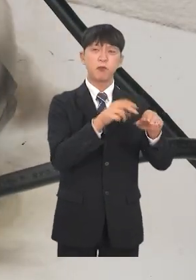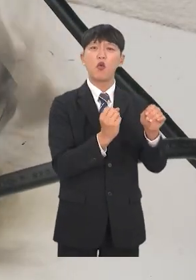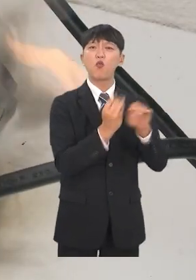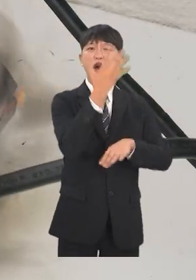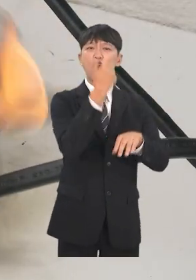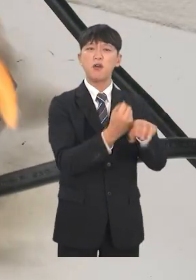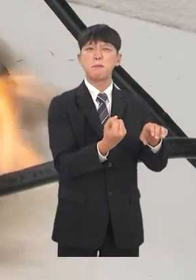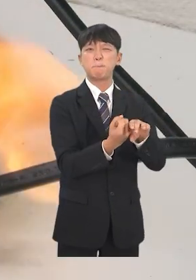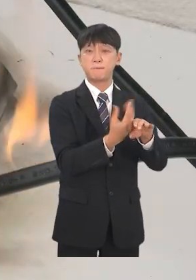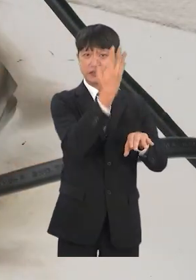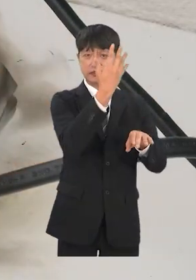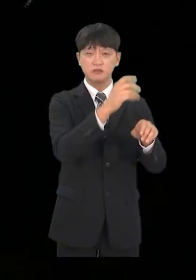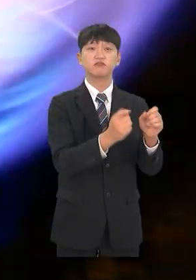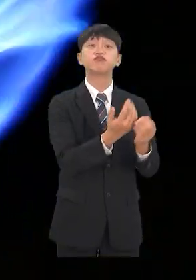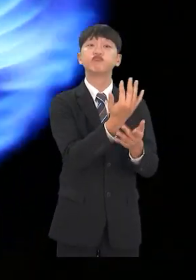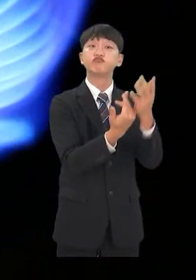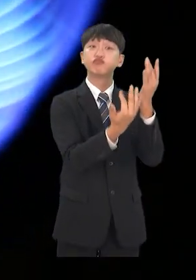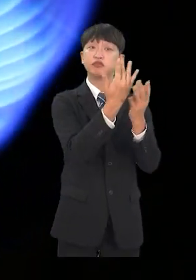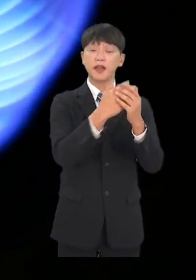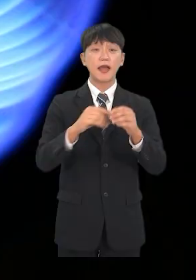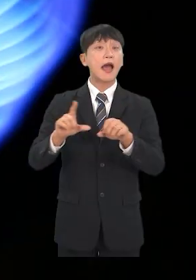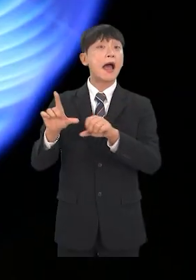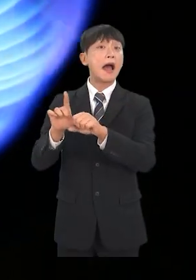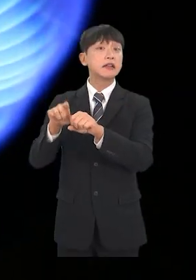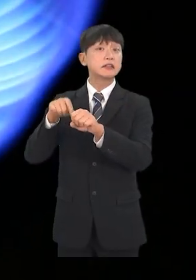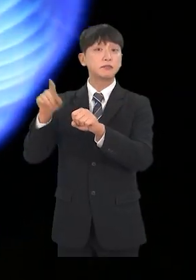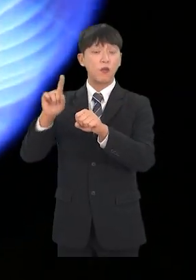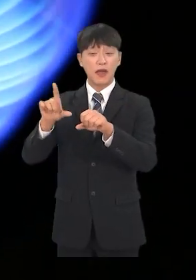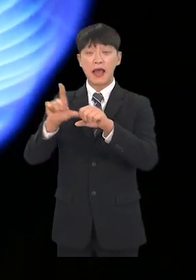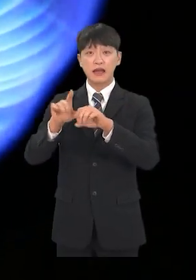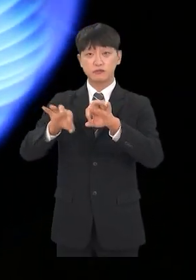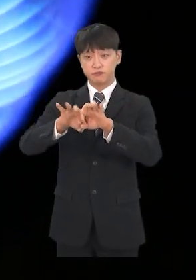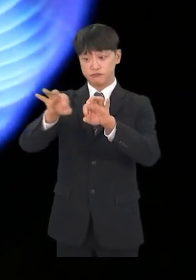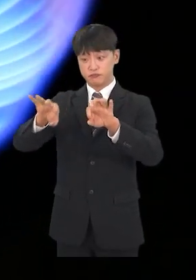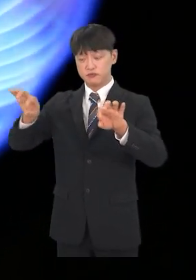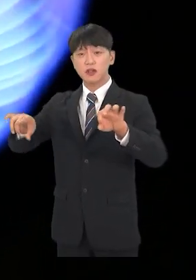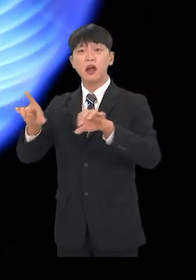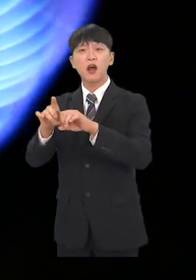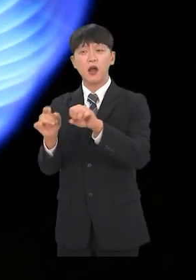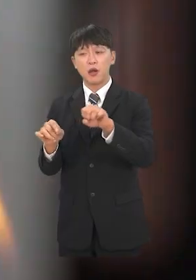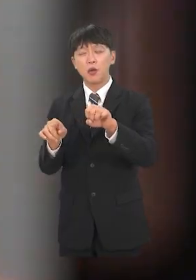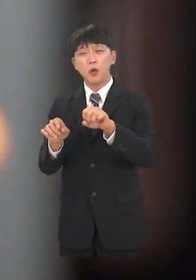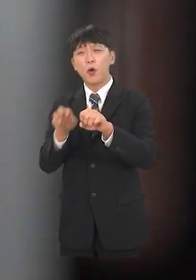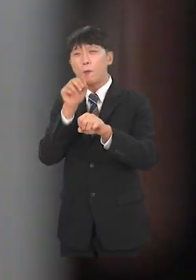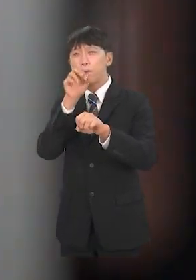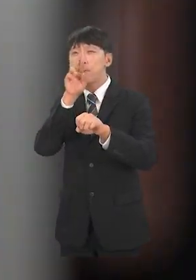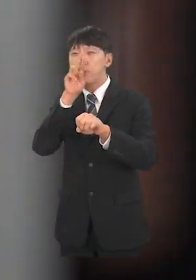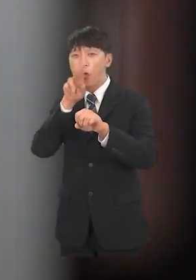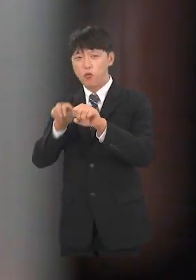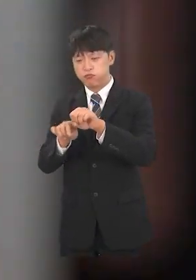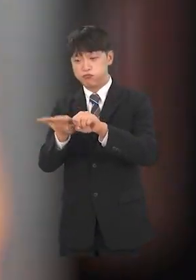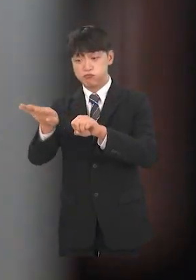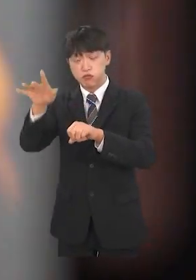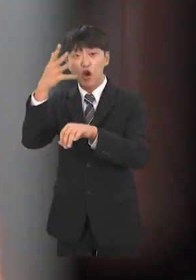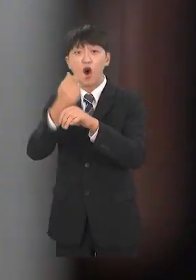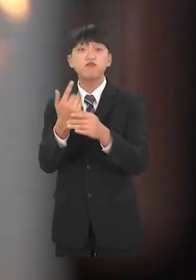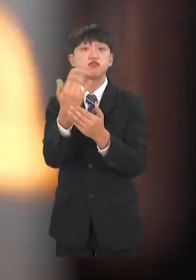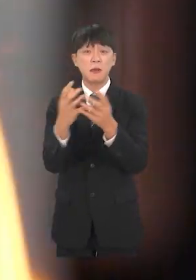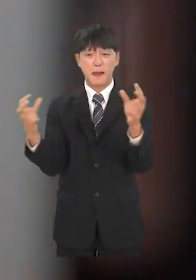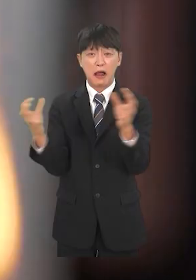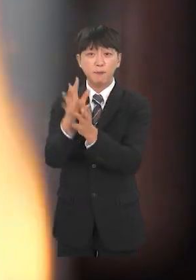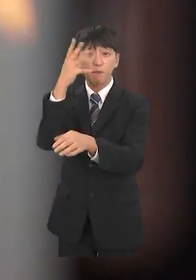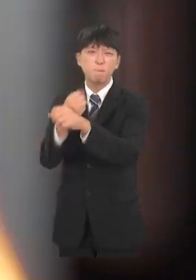합선, 과전류가 있습니다. 가스화재는 가스 배관에서 가스가 새어나온 상태에서 불꽃 등 점화원에 의해 화재가 발생하게